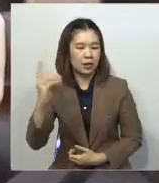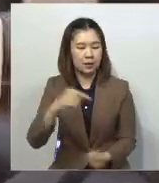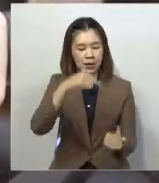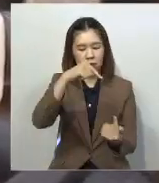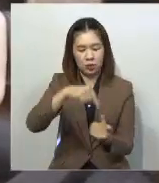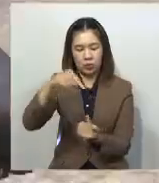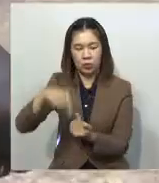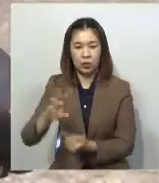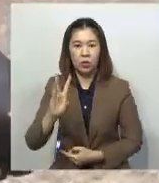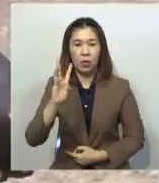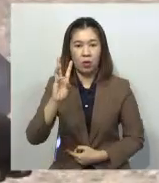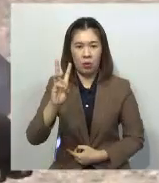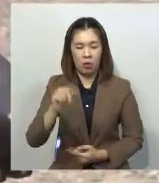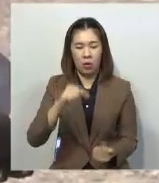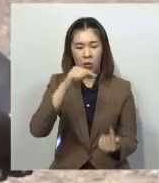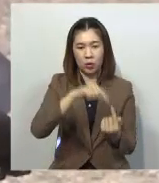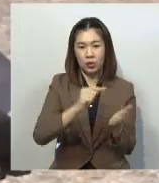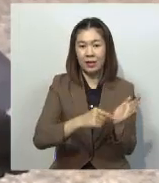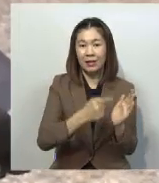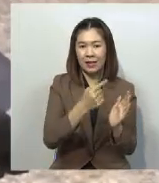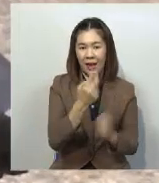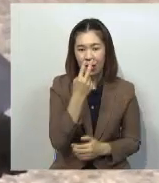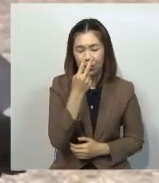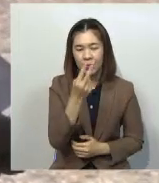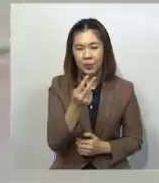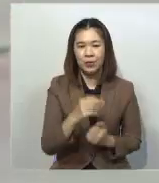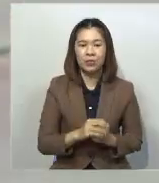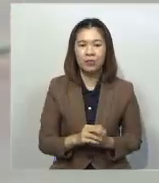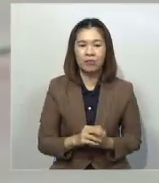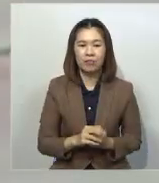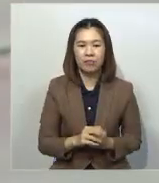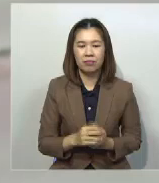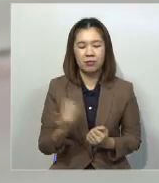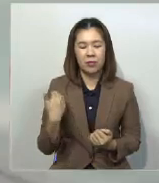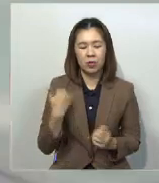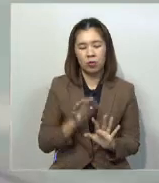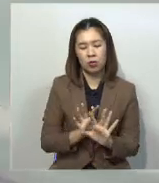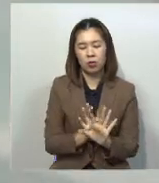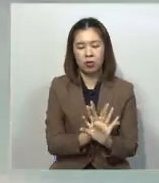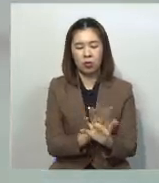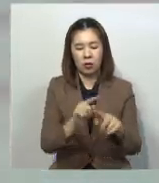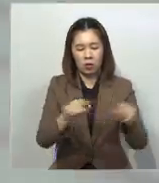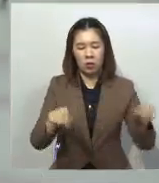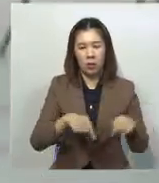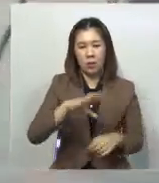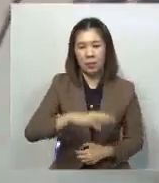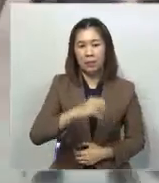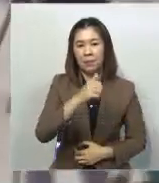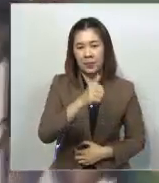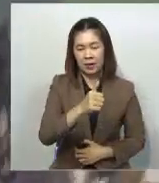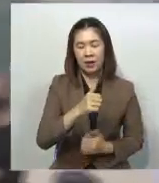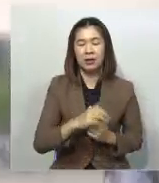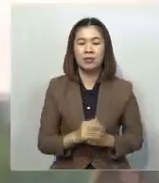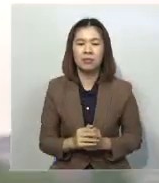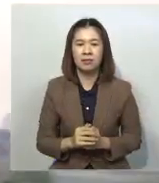6จุดด้วยกันจุดแรกเมื่อสักครู่ที่เราไปดูบรรยากาศกันนะคะก็คือช่วงของการปล่อยขบวนที่ลานคนเมืองและจุดที่2ที่คุณอัยยาล